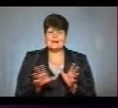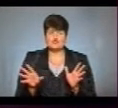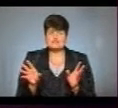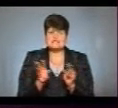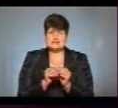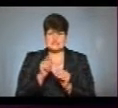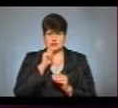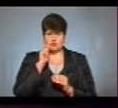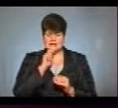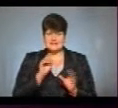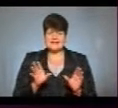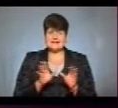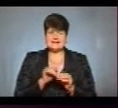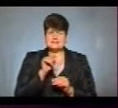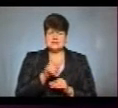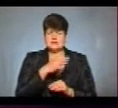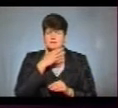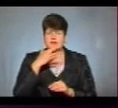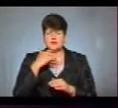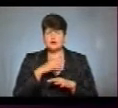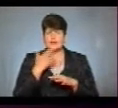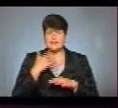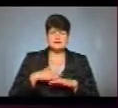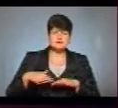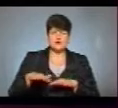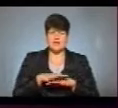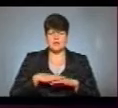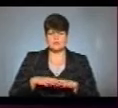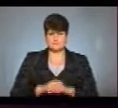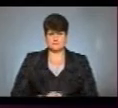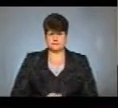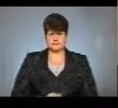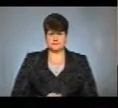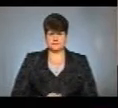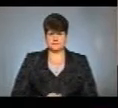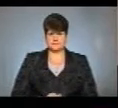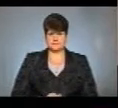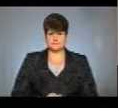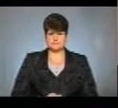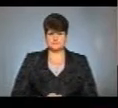України та єдність її багатонаціонального населення. Більше у сюжеті.